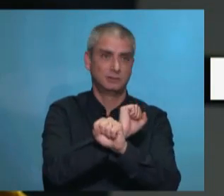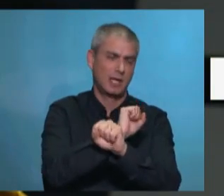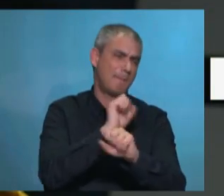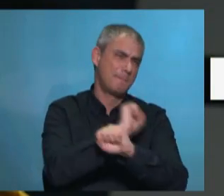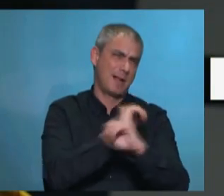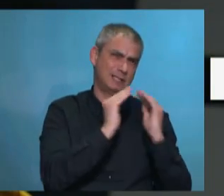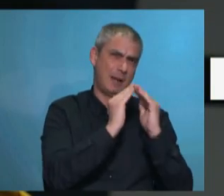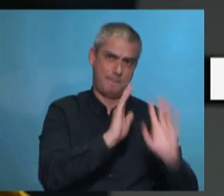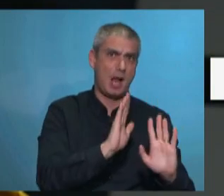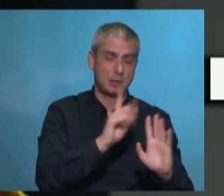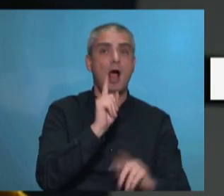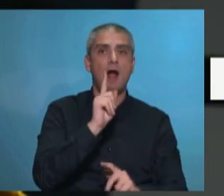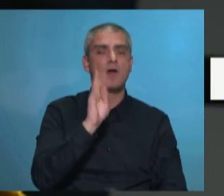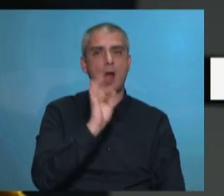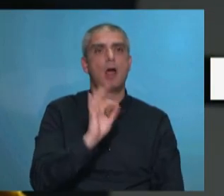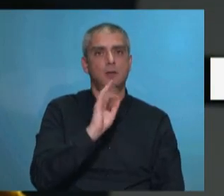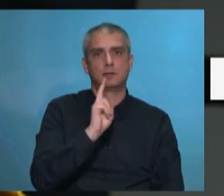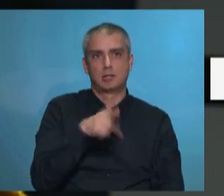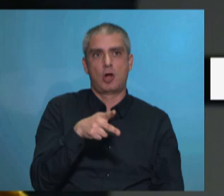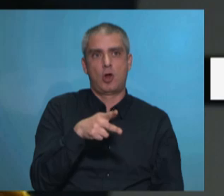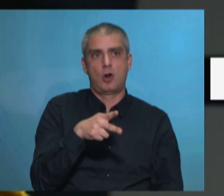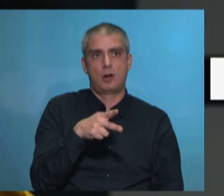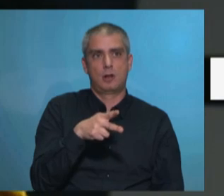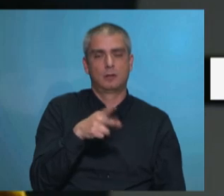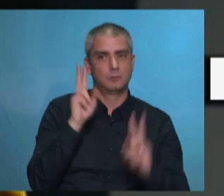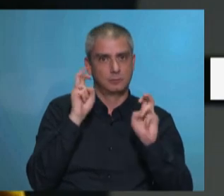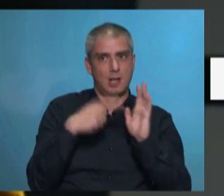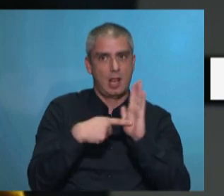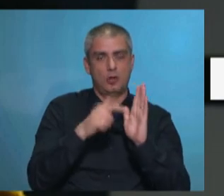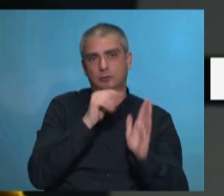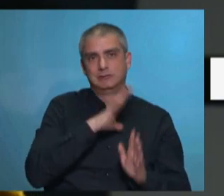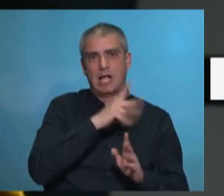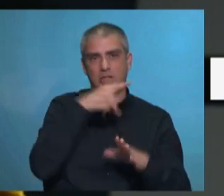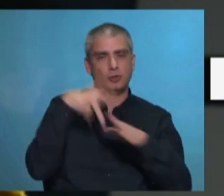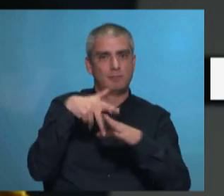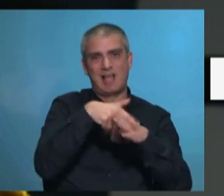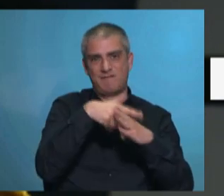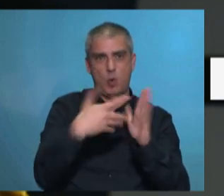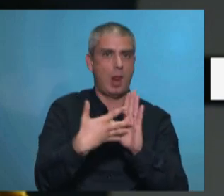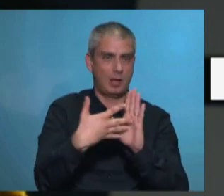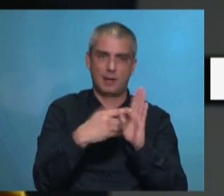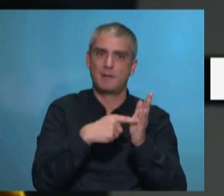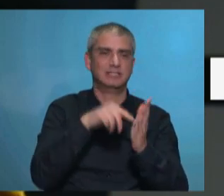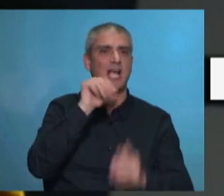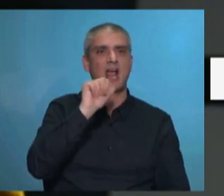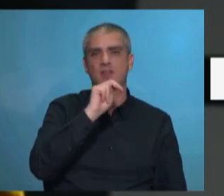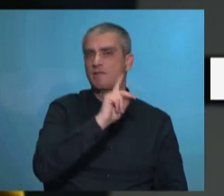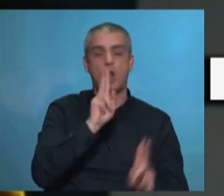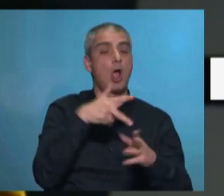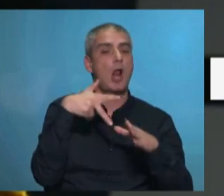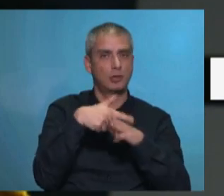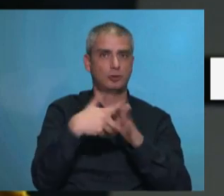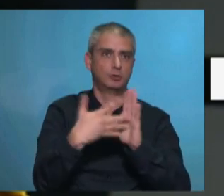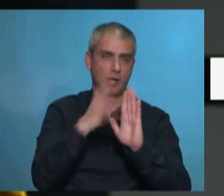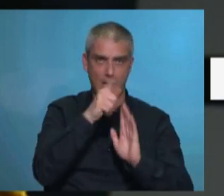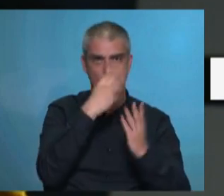בית, אבל בכל זאת משהו שיכול לעיין את המסוכנות משיבוש, מה שנקרא, כך שאפי נווה לא יוכל לשבש את החקירה, גם בזה הוא